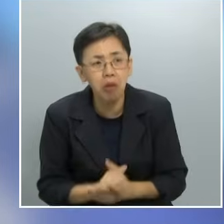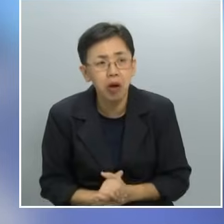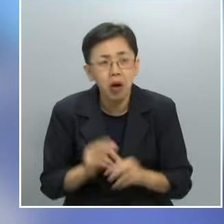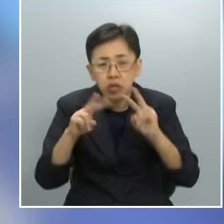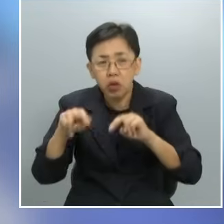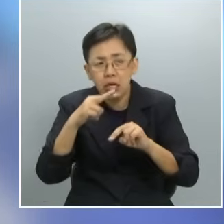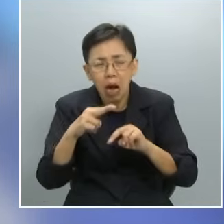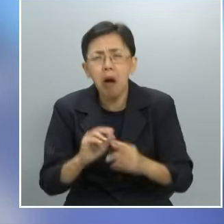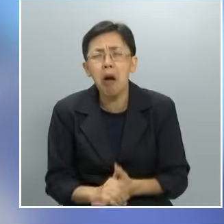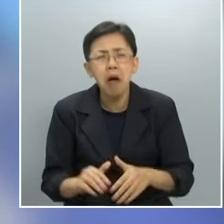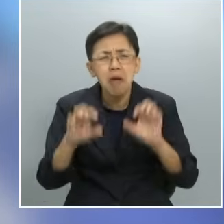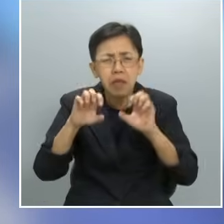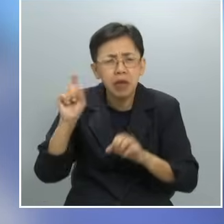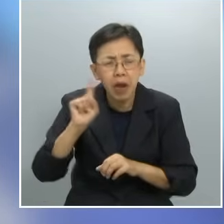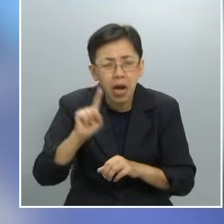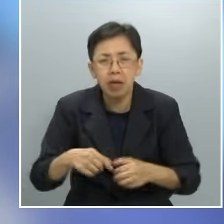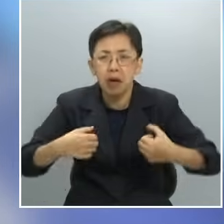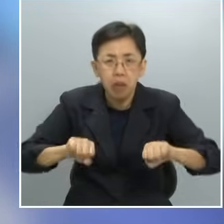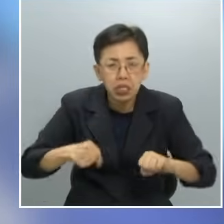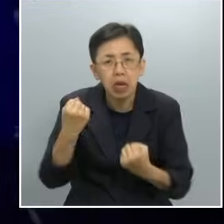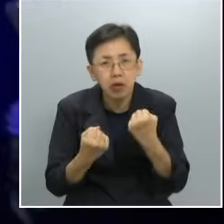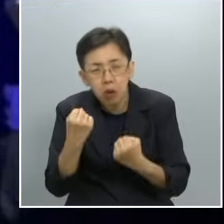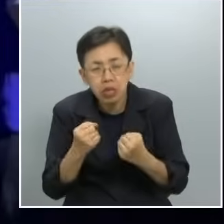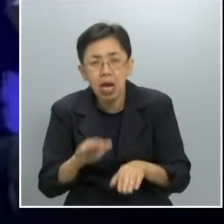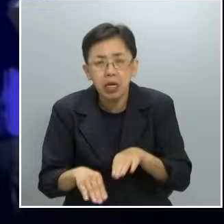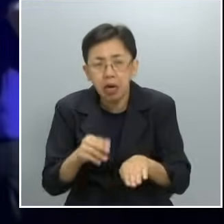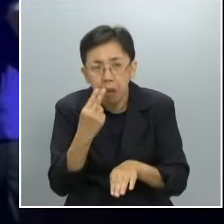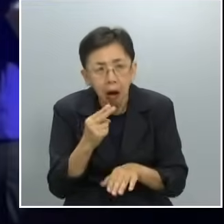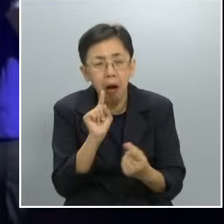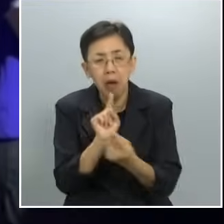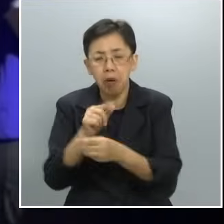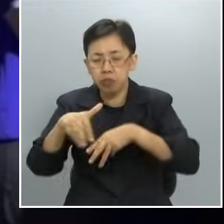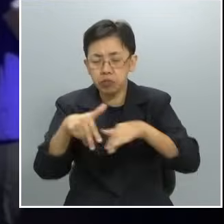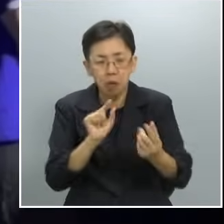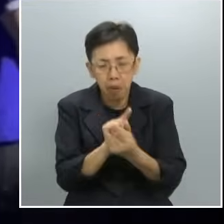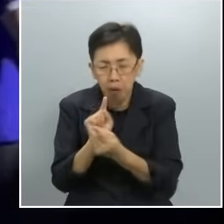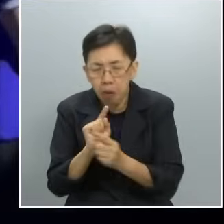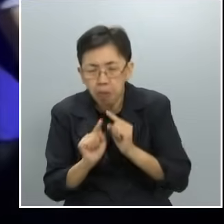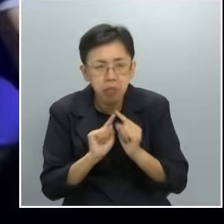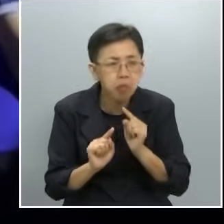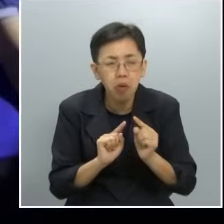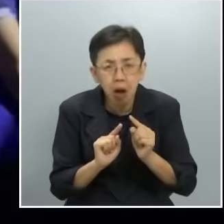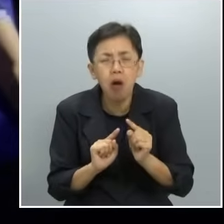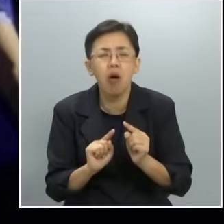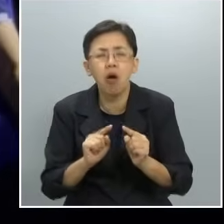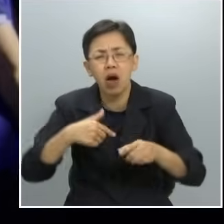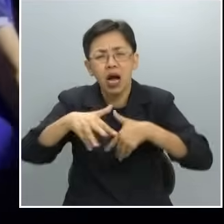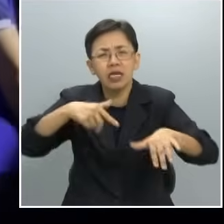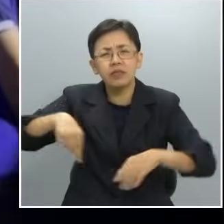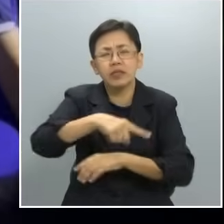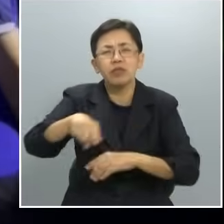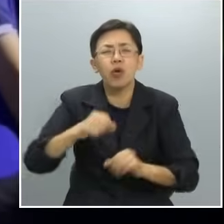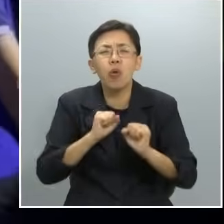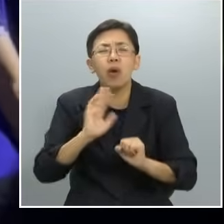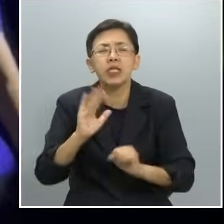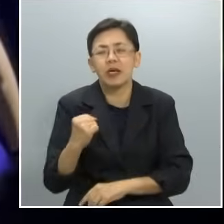ระสือทั้งทางรถยนต์มอเตอร์ไซค์แล้วก็เดินเท้าไปคุยกับชาวบ้านไปตรวจสอบเคสนี้เพื่อสร้างความมั่นใจให้กับชาวบ้านแล้ว